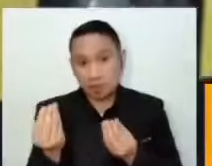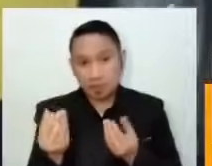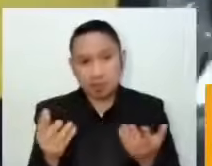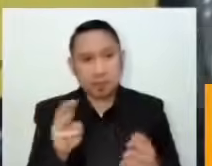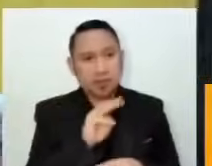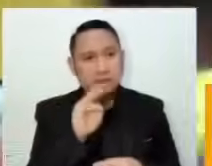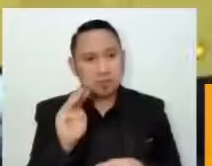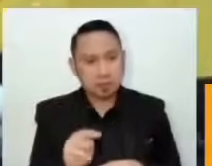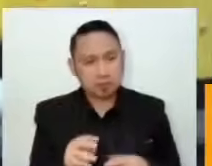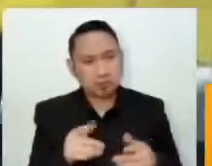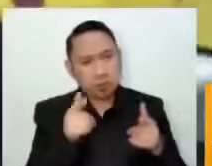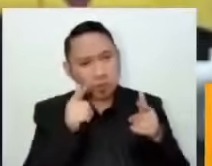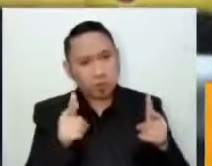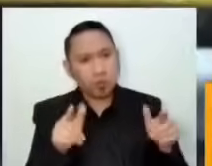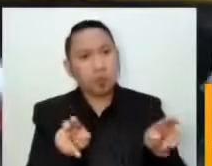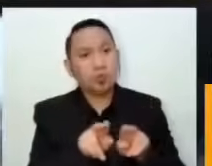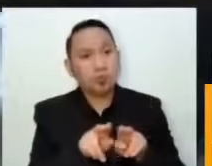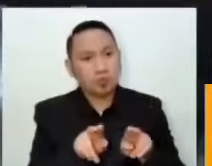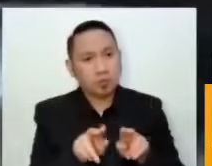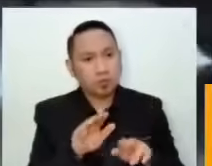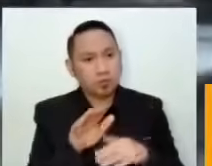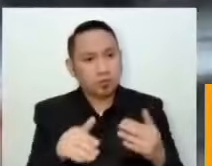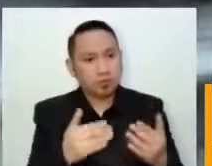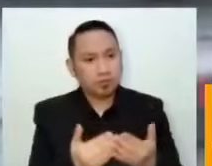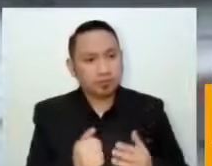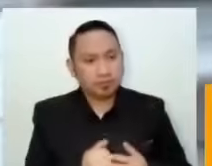po as we speak.